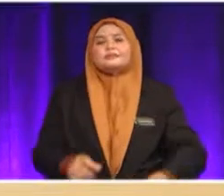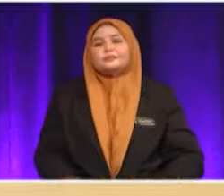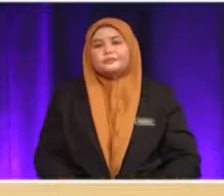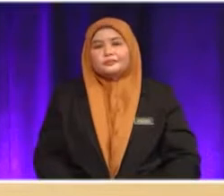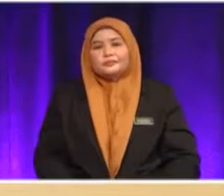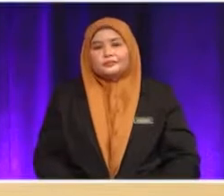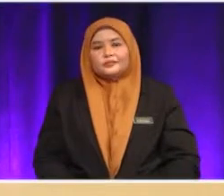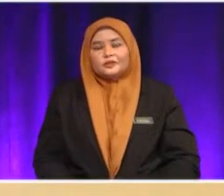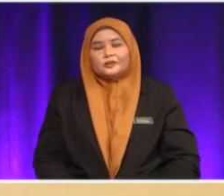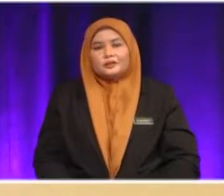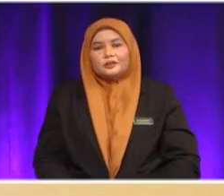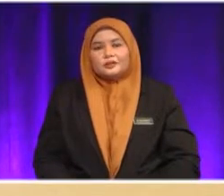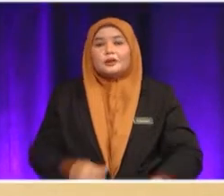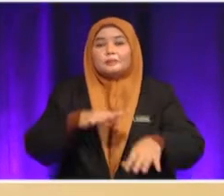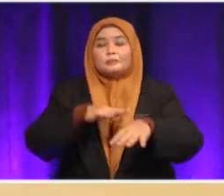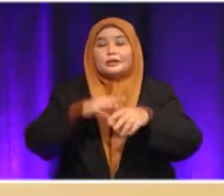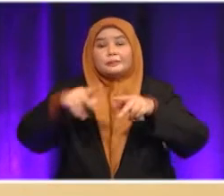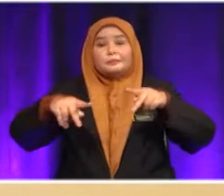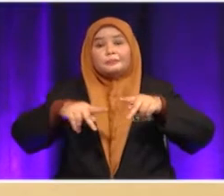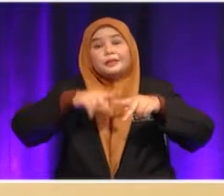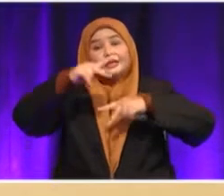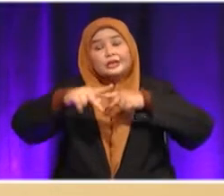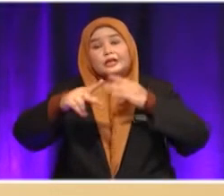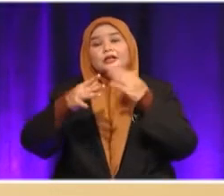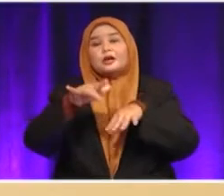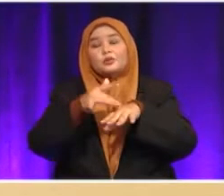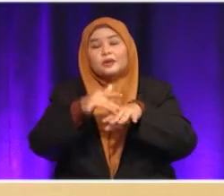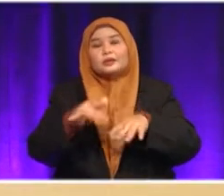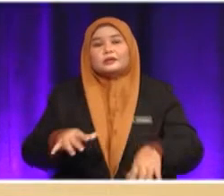menentang nih oke pada peringkat awal